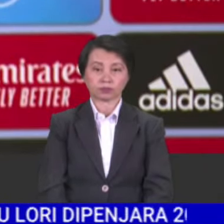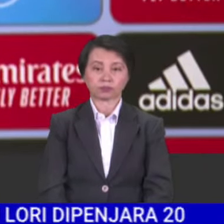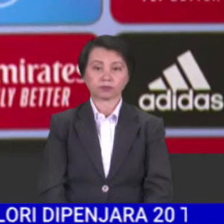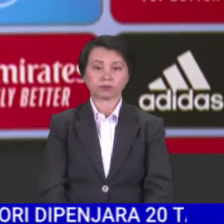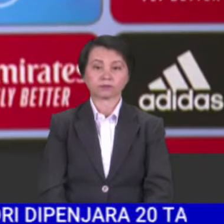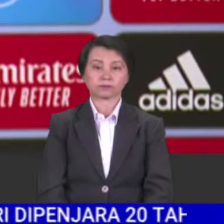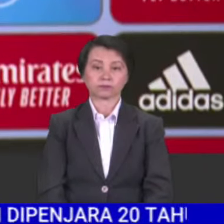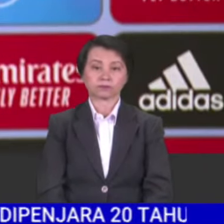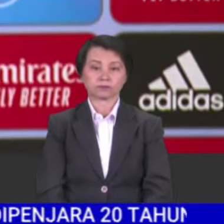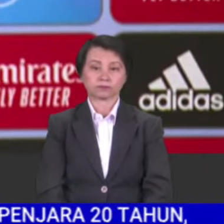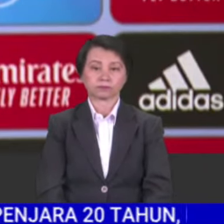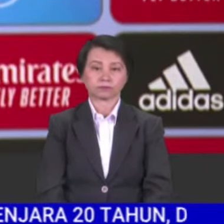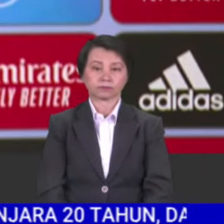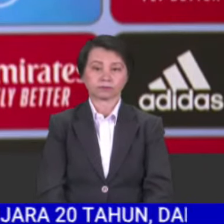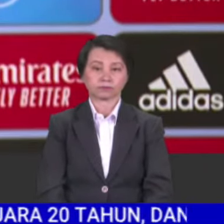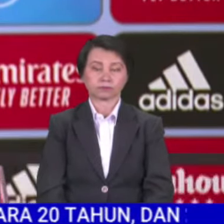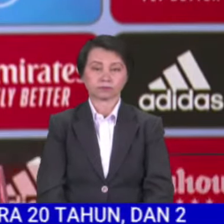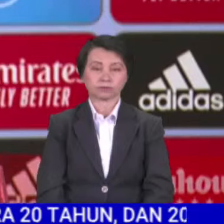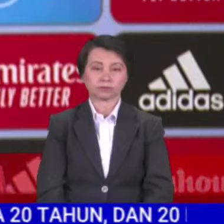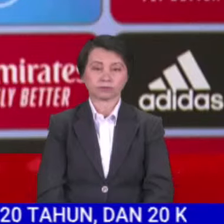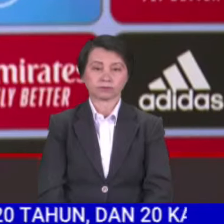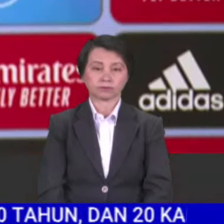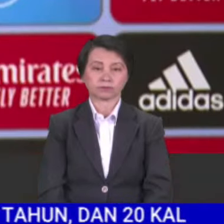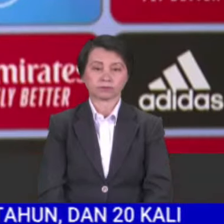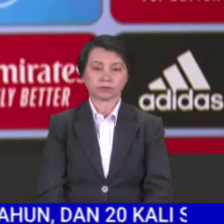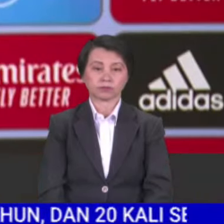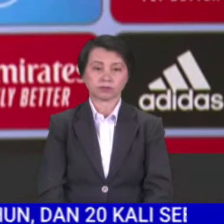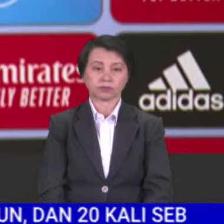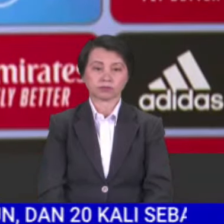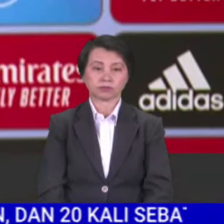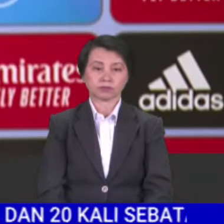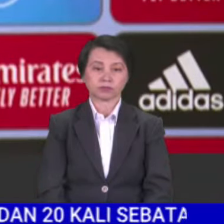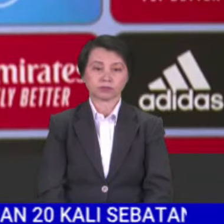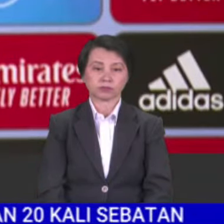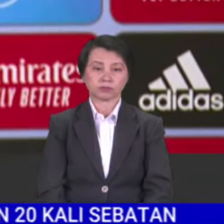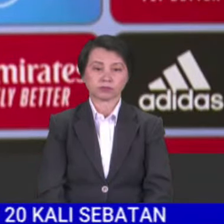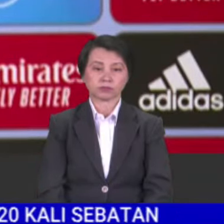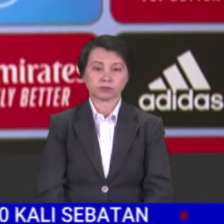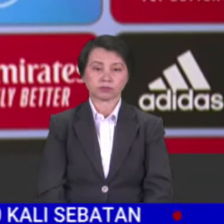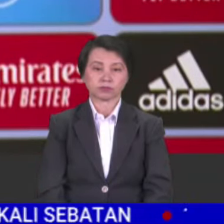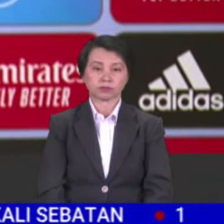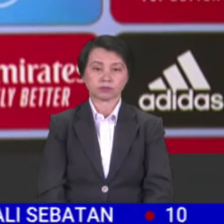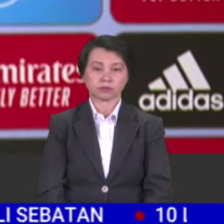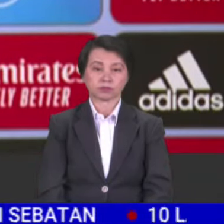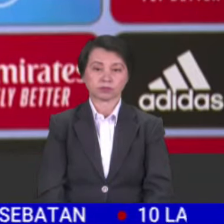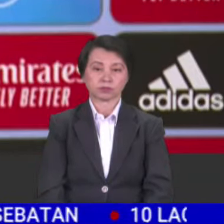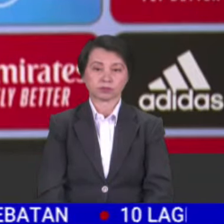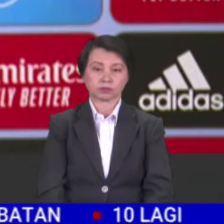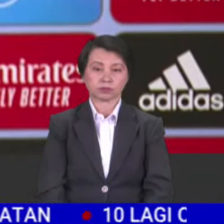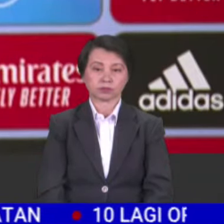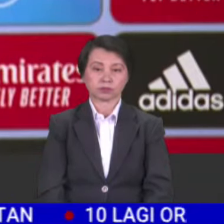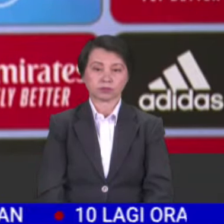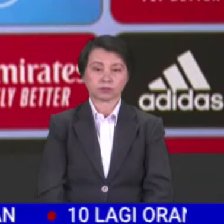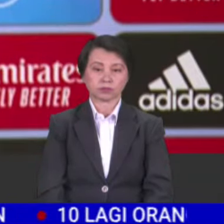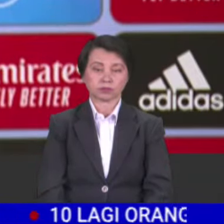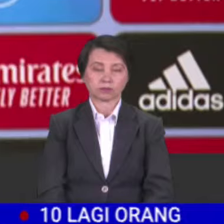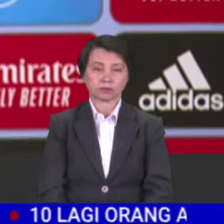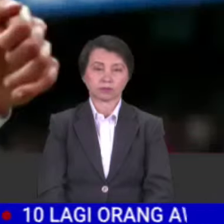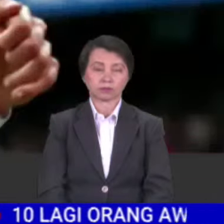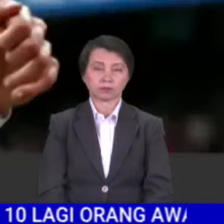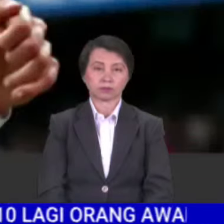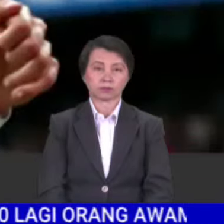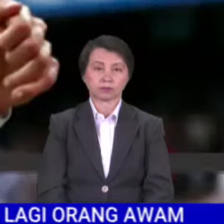que té les coses molt clares, que no li importa tancar-se en bloc baix, en bloc mig i sortir al contraatac, i ho havíem parlat, i el primer gol no pot passar.